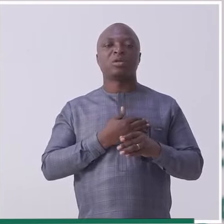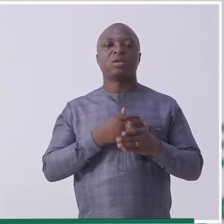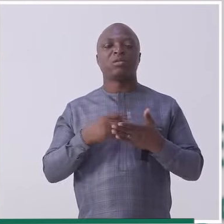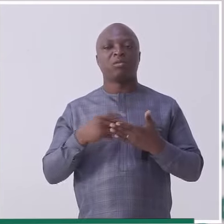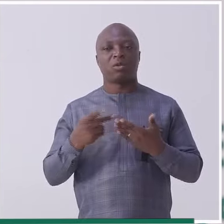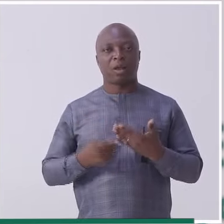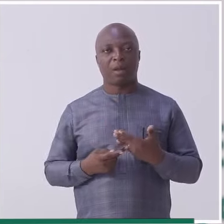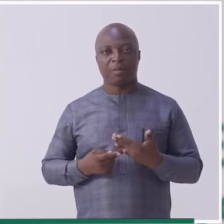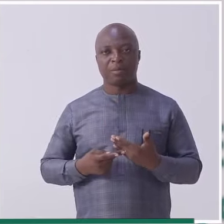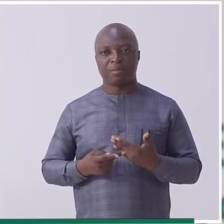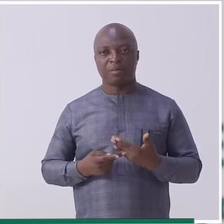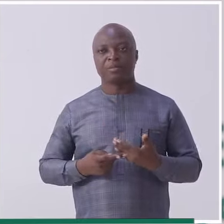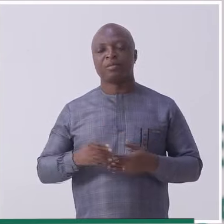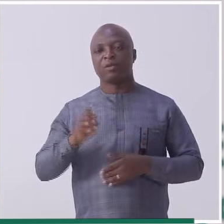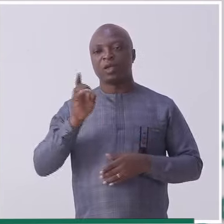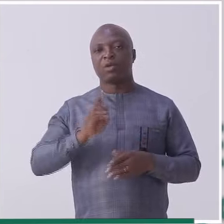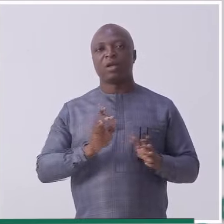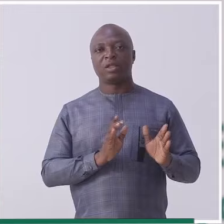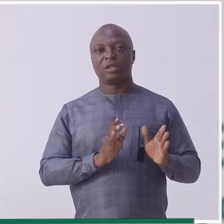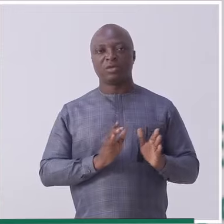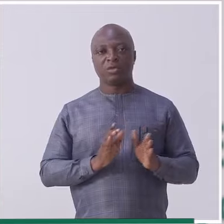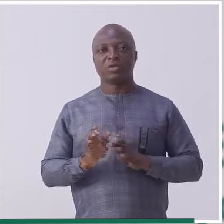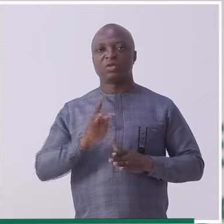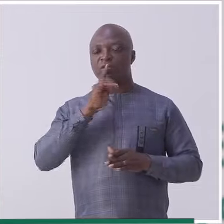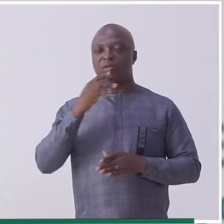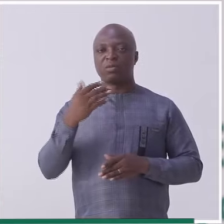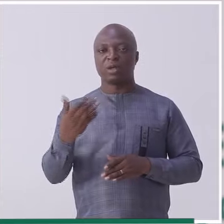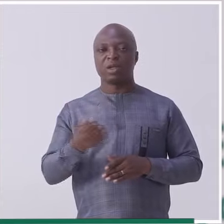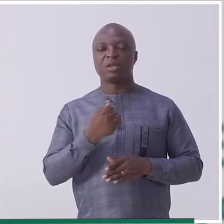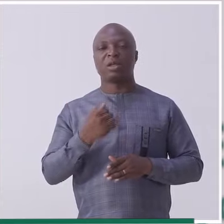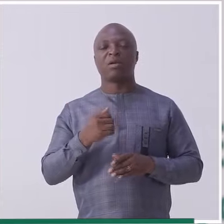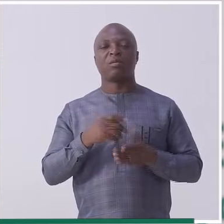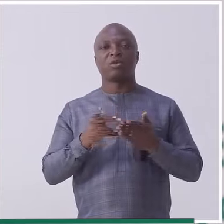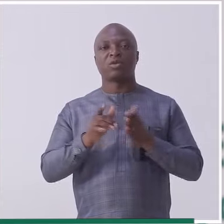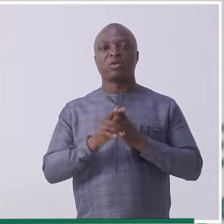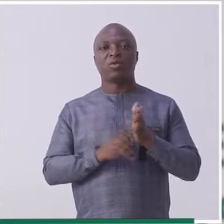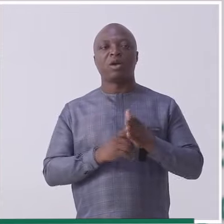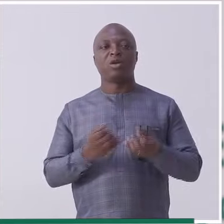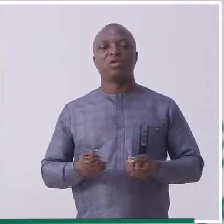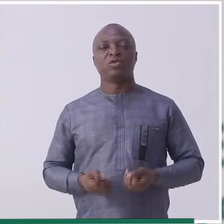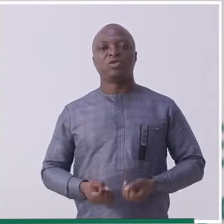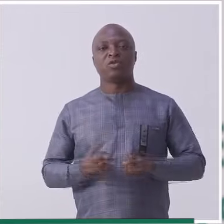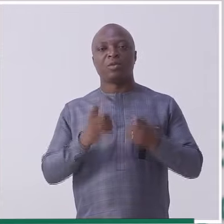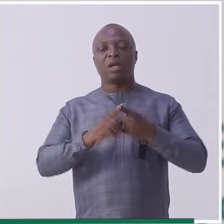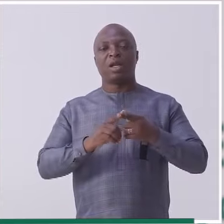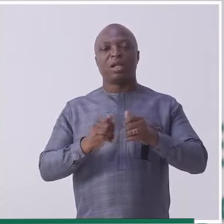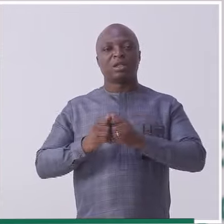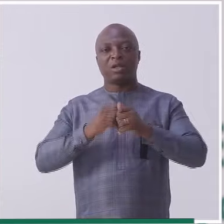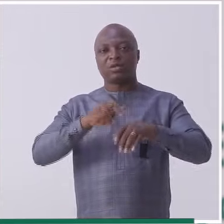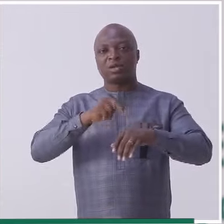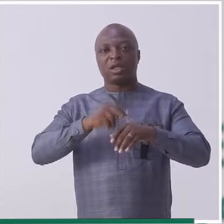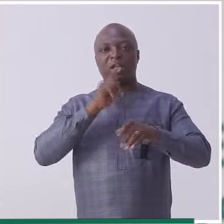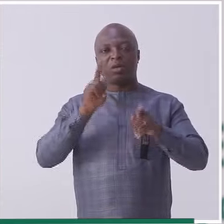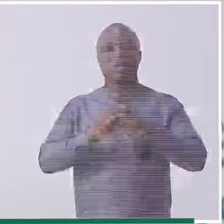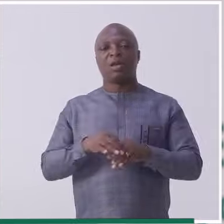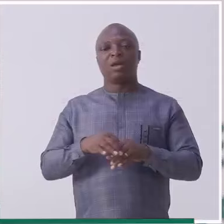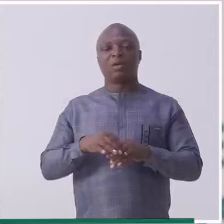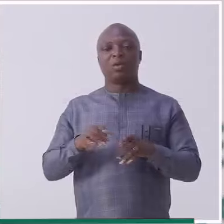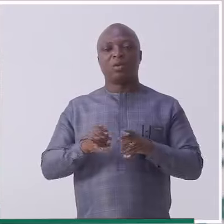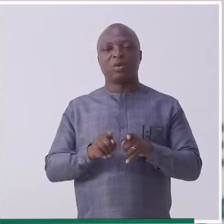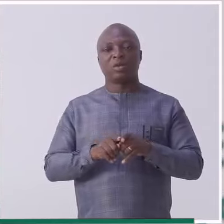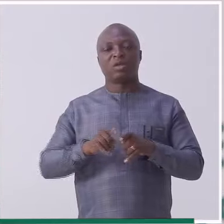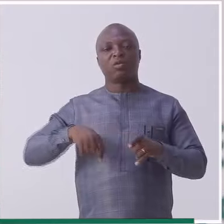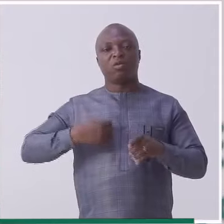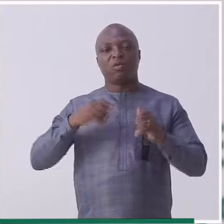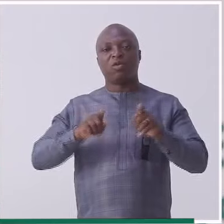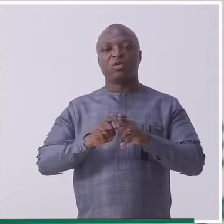ordonnancement. Et donc, les dispositions ont été prises, un projet de loi soumis à l'Assemblée nationale qui est désormais voté et nous